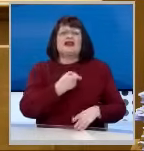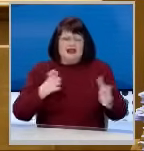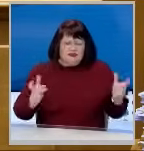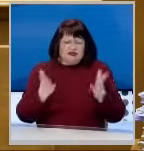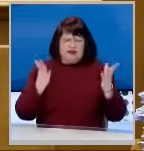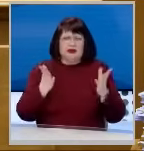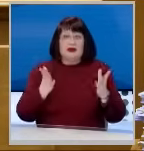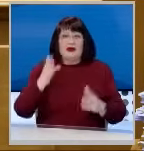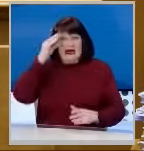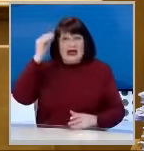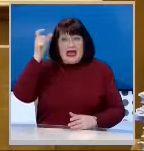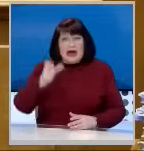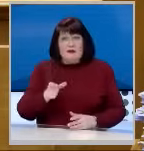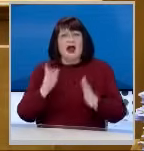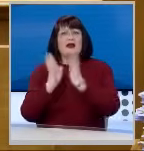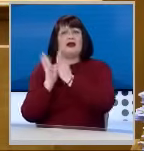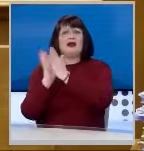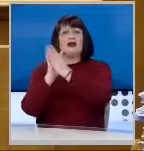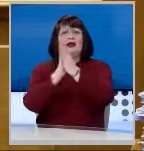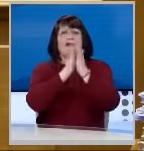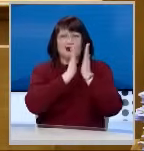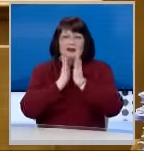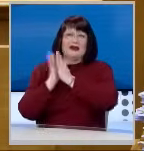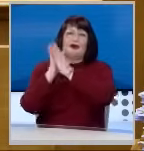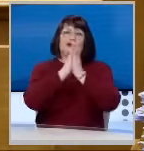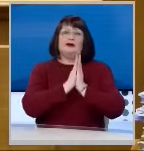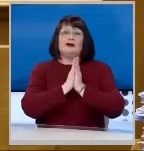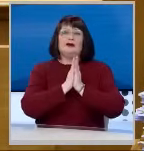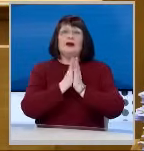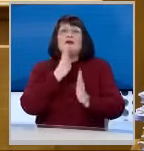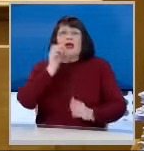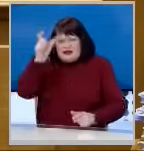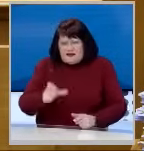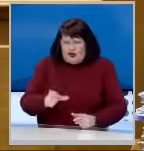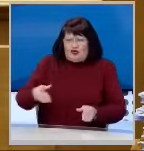κύριος καραμανλής χειροκροτήθηκε σαν πρωθυπουργός